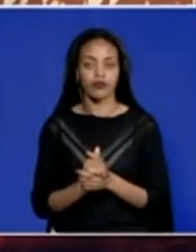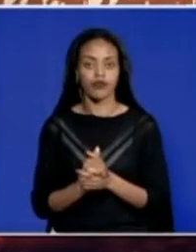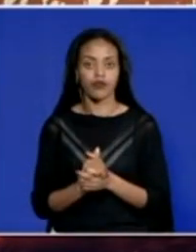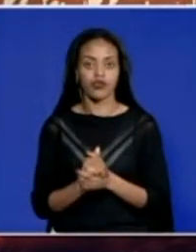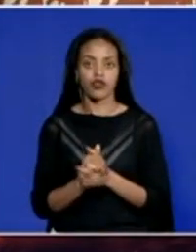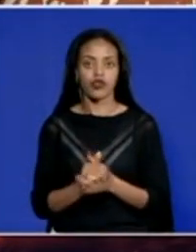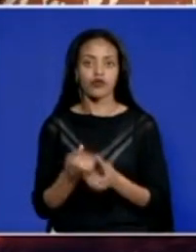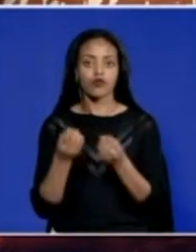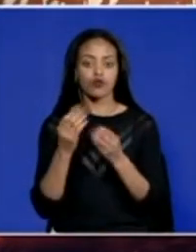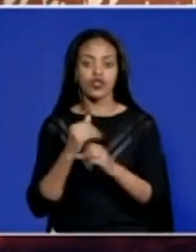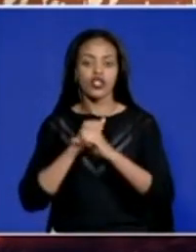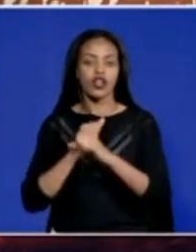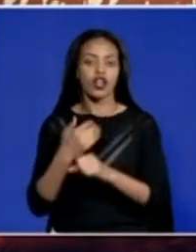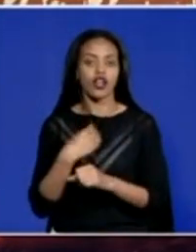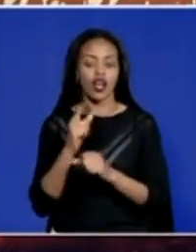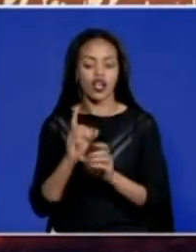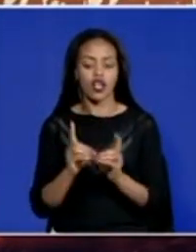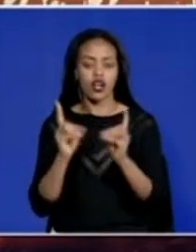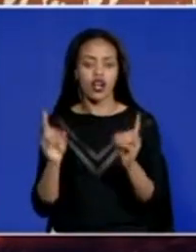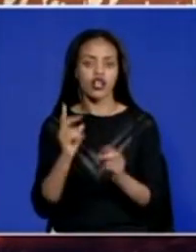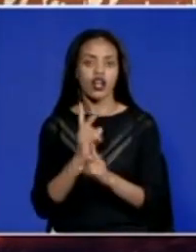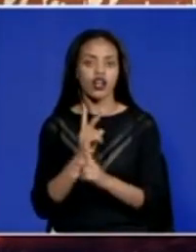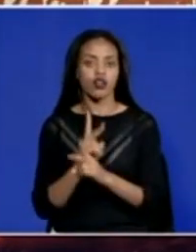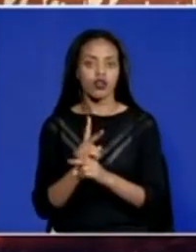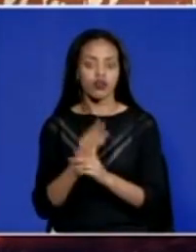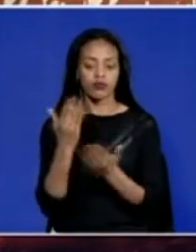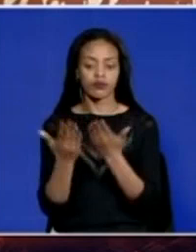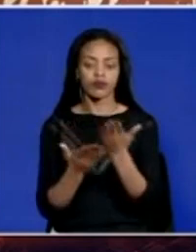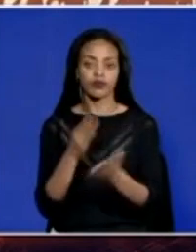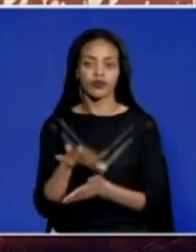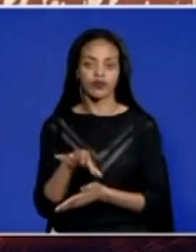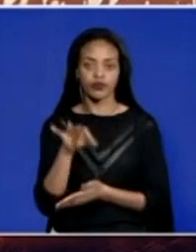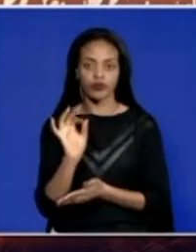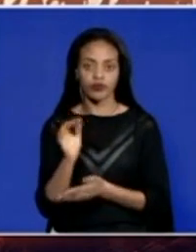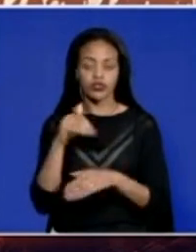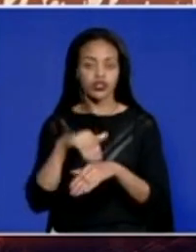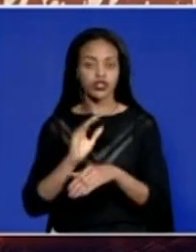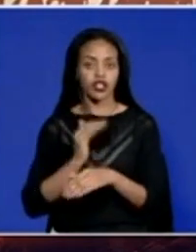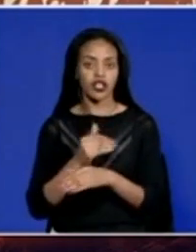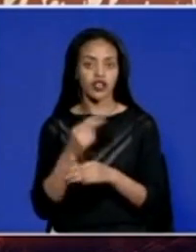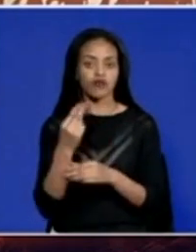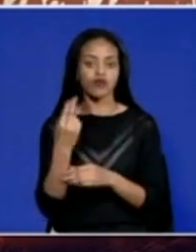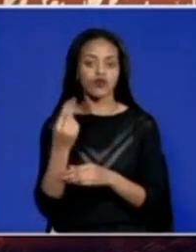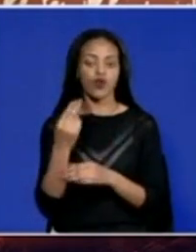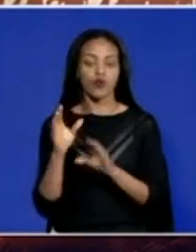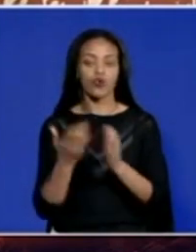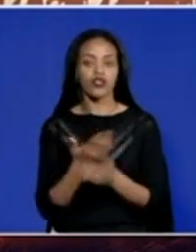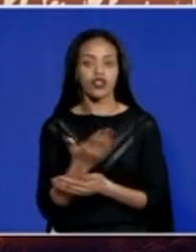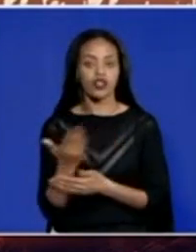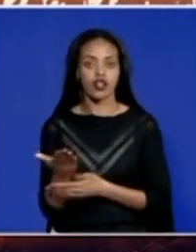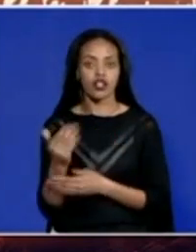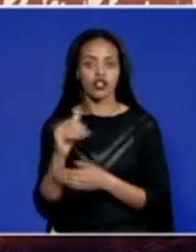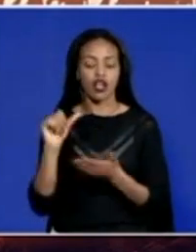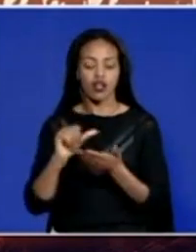ብብዙሕ መልክዑ ንከላኸሎ ኢና ሓደ ርሕቐቶም ሓልዮም ንክስተናገዱ ካብኡ ከዓ ኣባና ብዚ ንጥቀሙ ነገራት